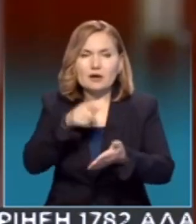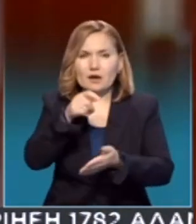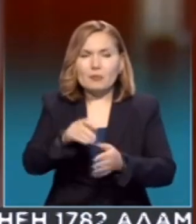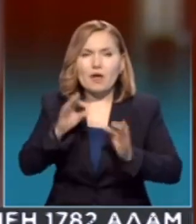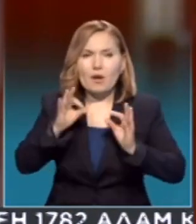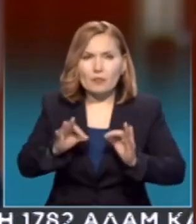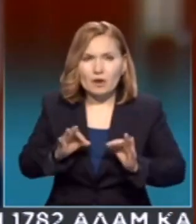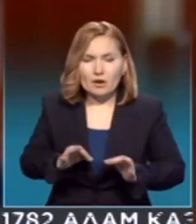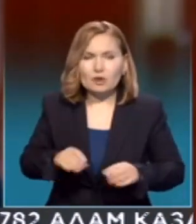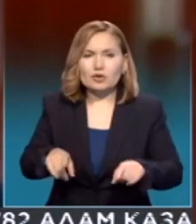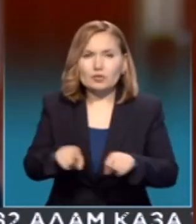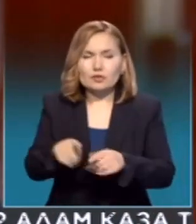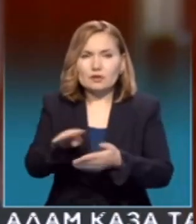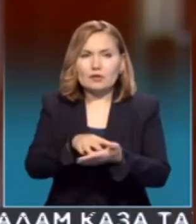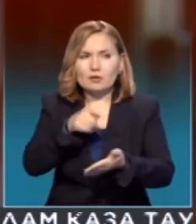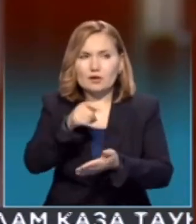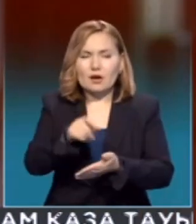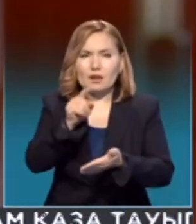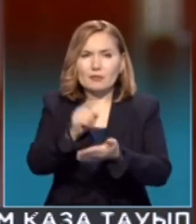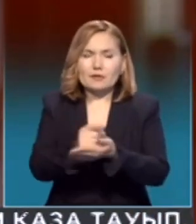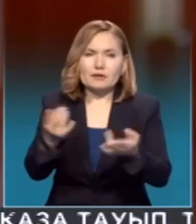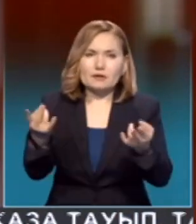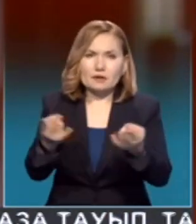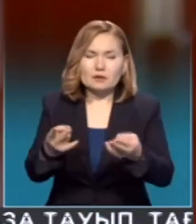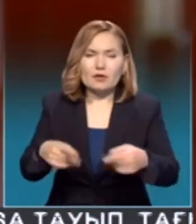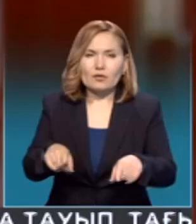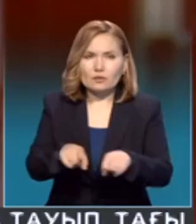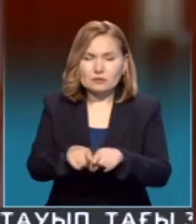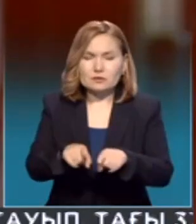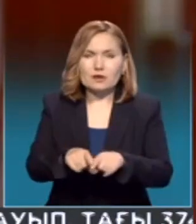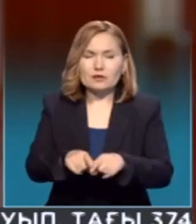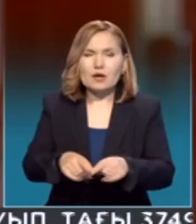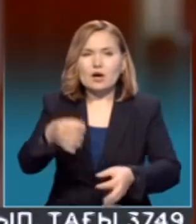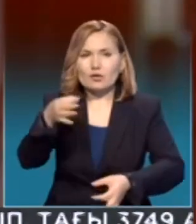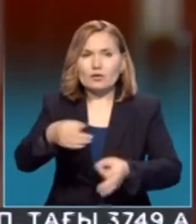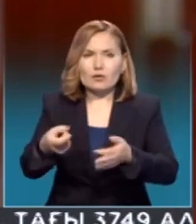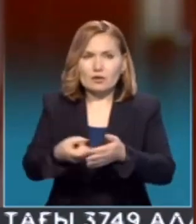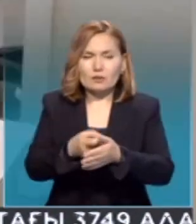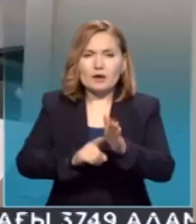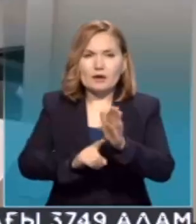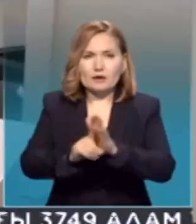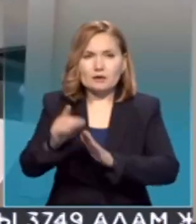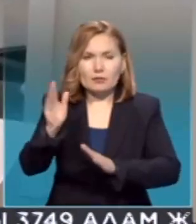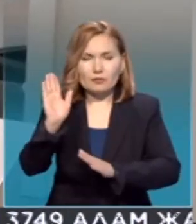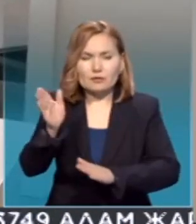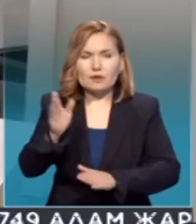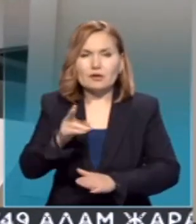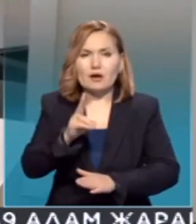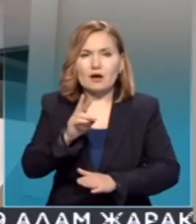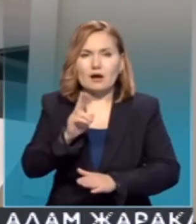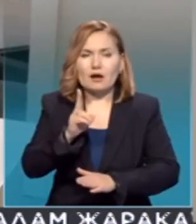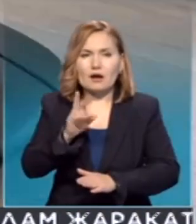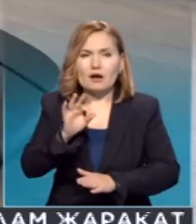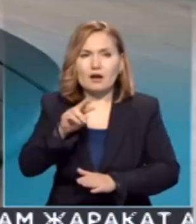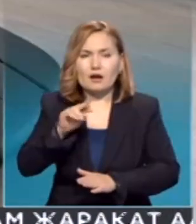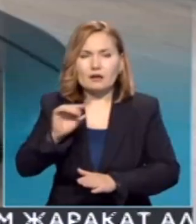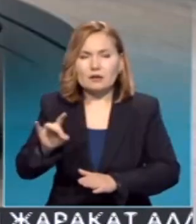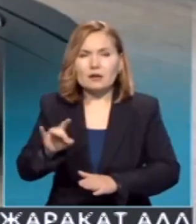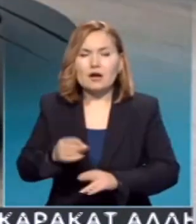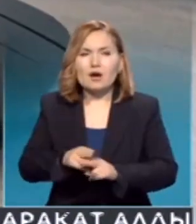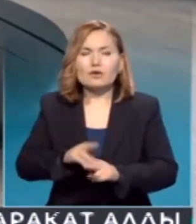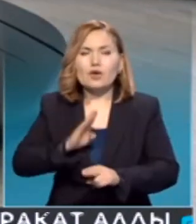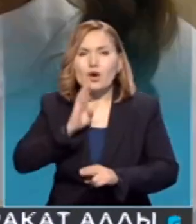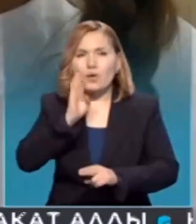мен ішкі істер органдарына түсіріп, сол деректер бойынша қылмыстың құрамы бар жоғы анықталады. Тағы бір маңызды жайт, коллекторлар тек